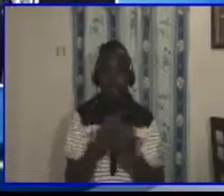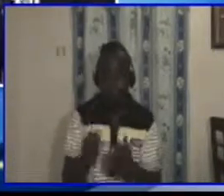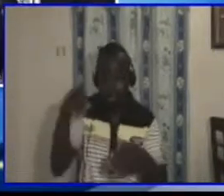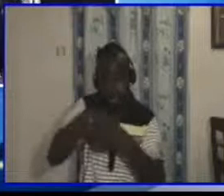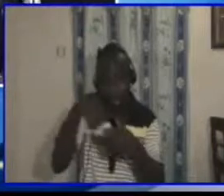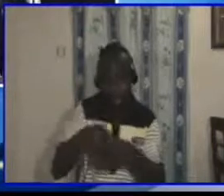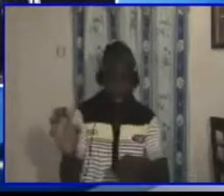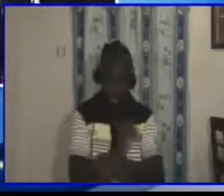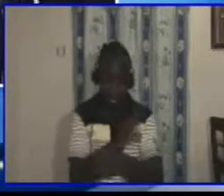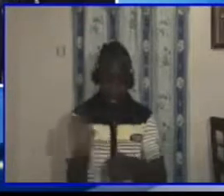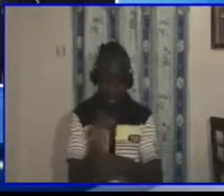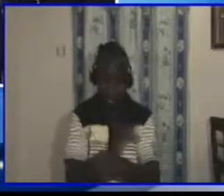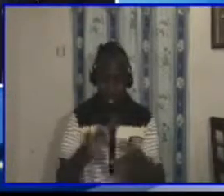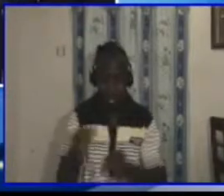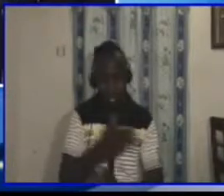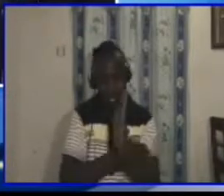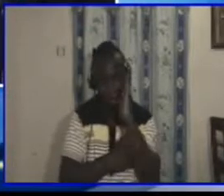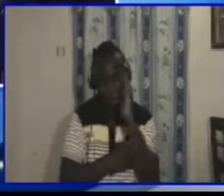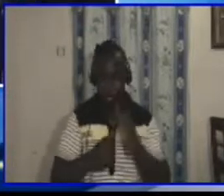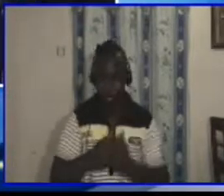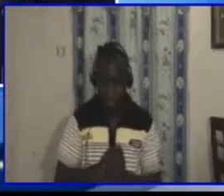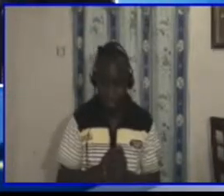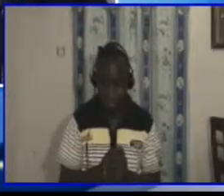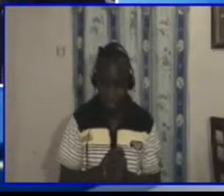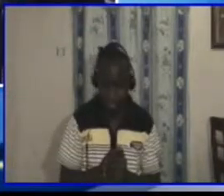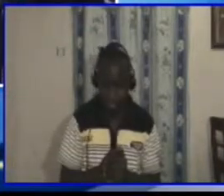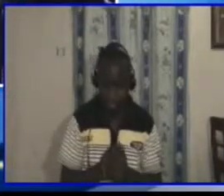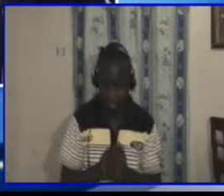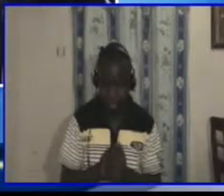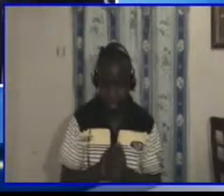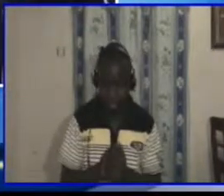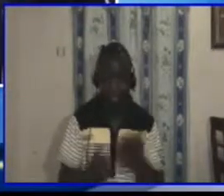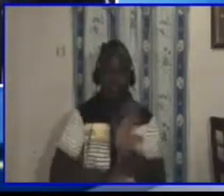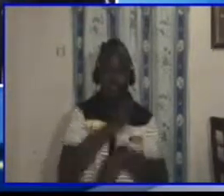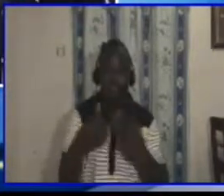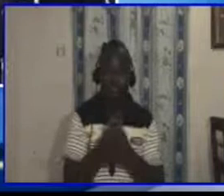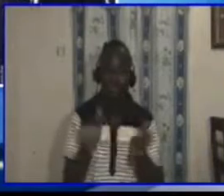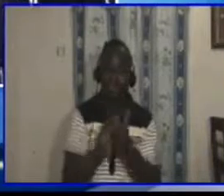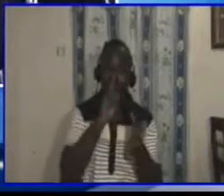incluso tutto ciò che appartiene al consiglio di dio